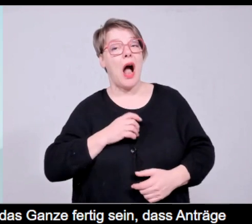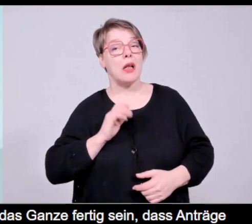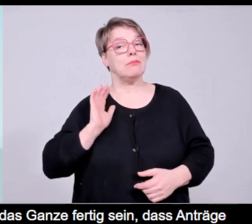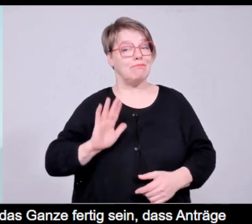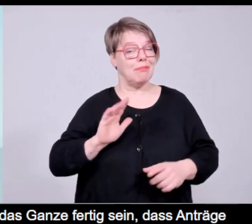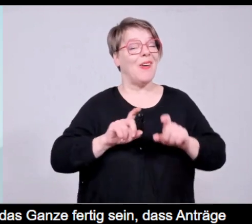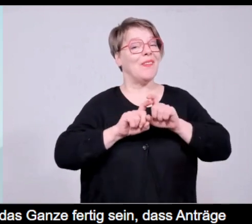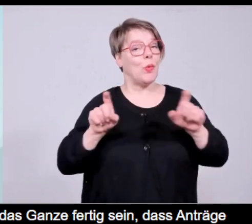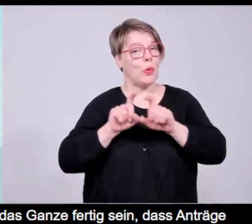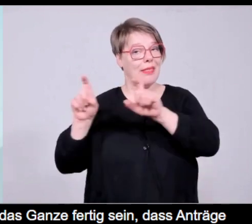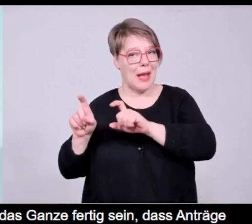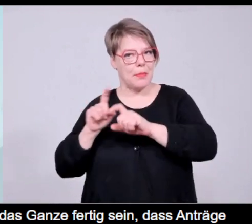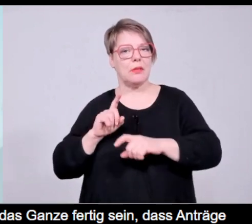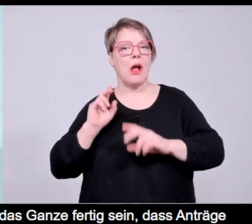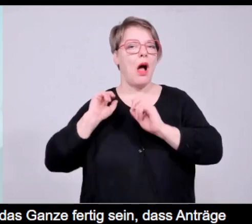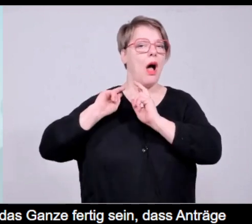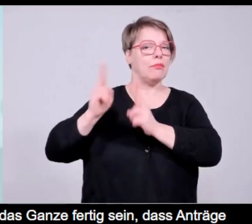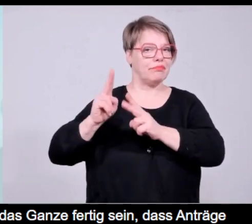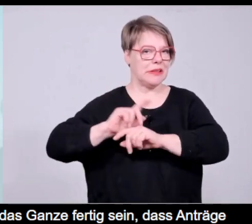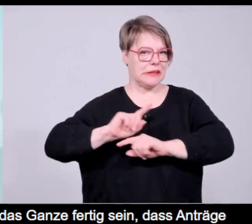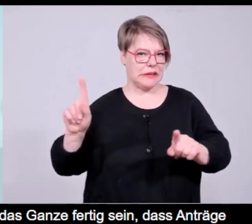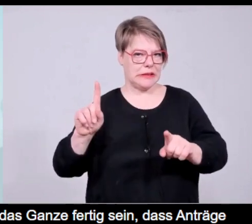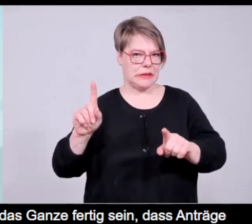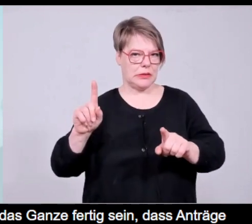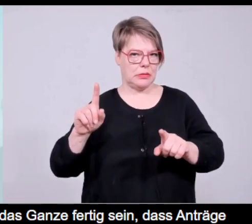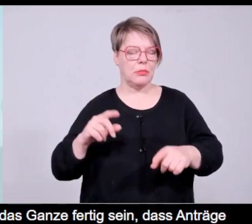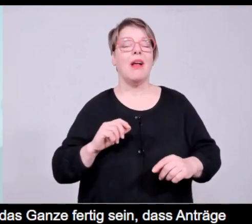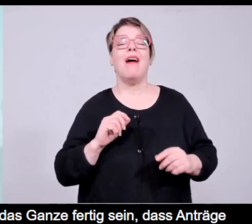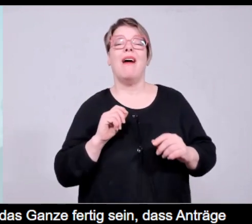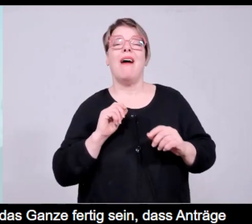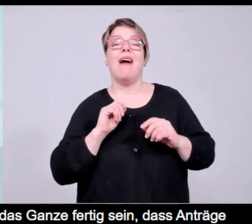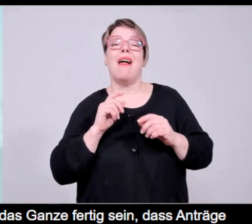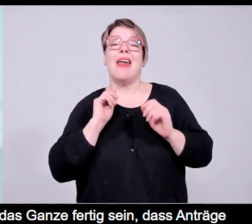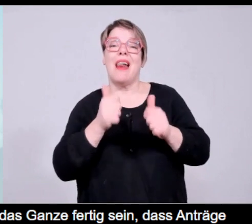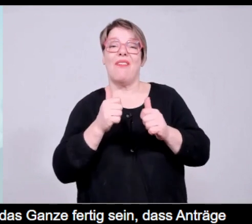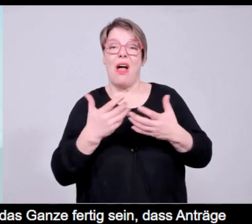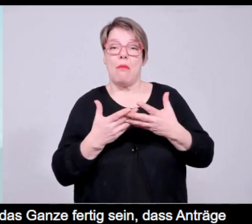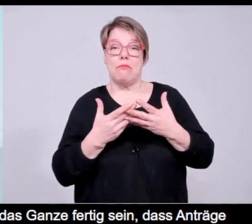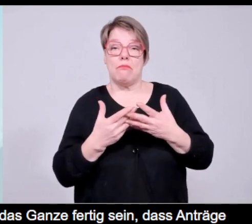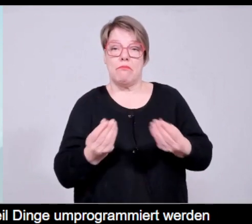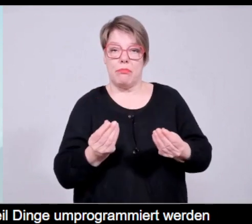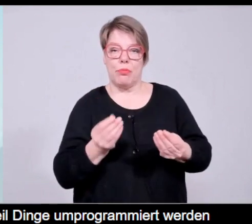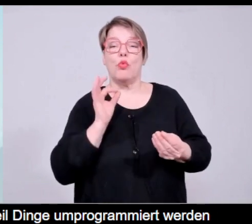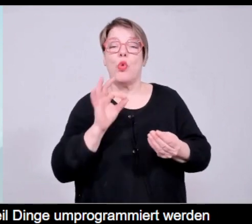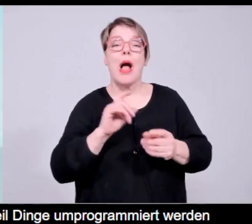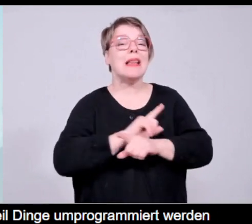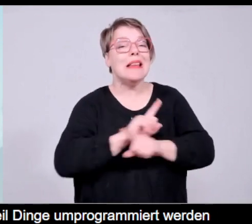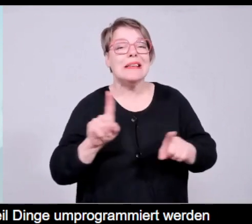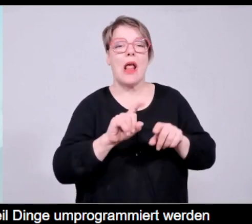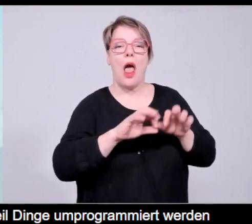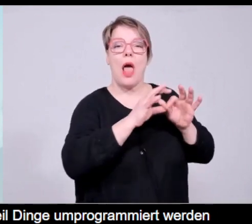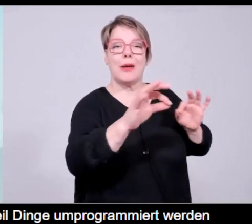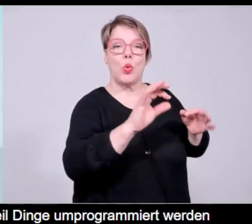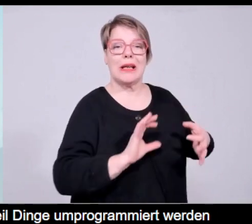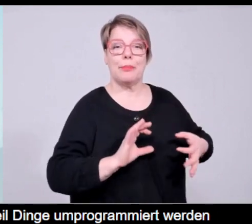wichtig sind. Insbesondere in vielen ländlichen Regionen in Bayern ist es der Hauptenergieträger. Also daher diese Entscheidung